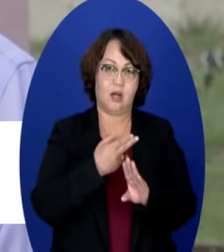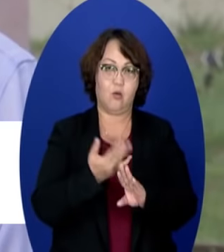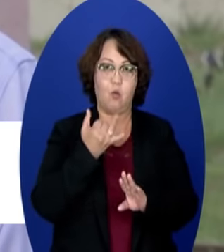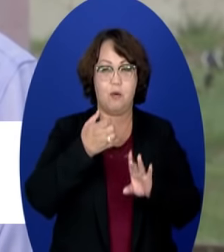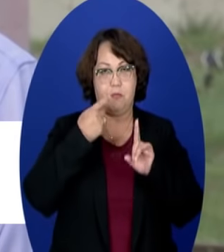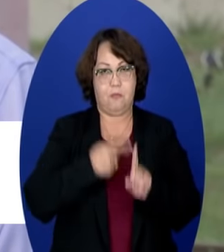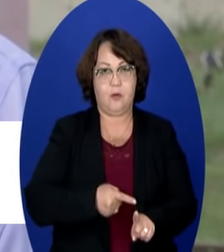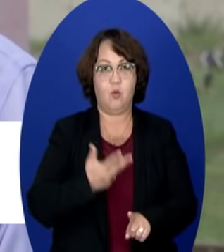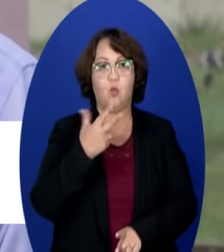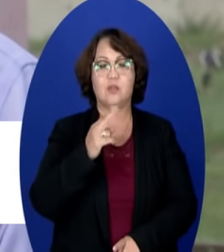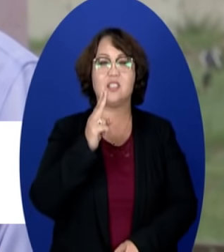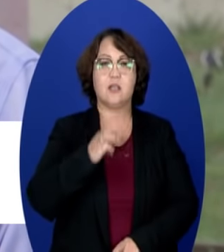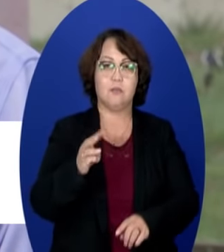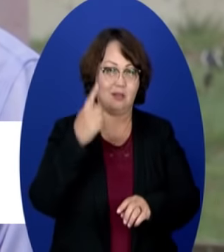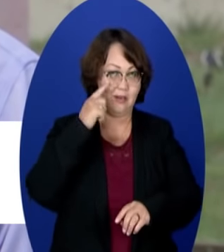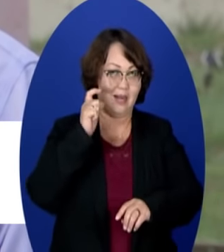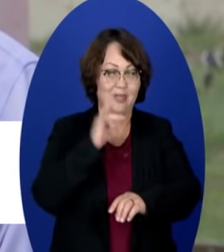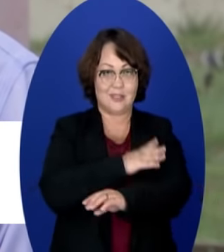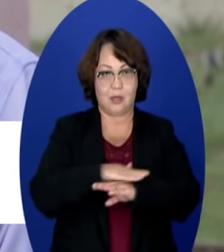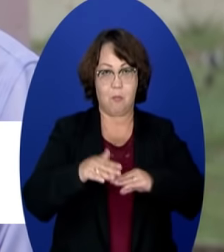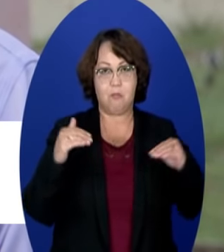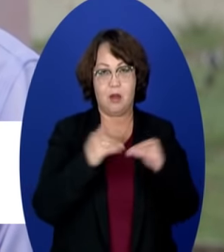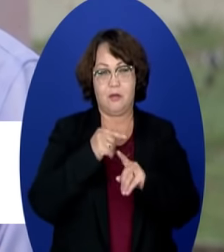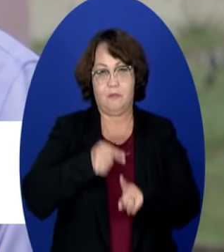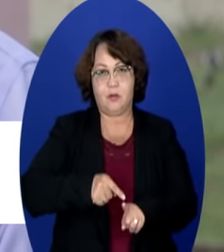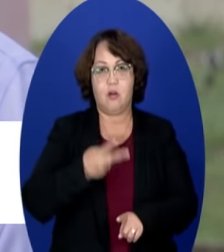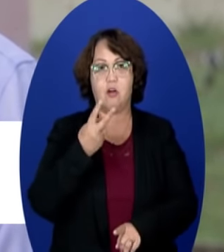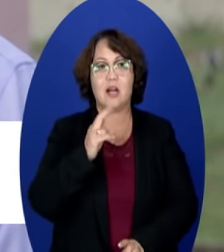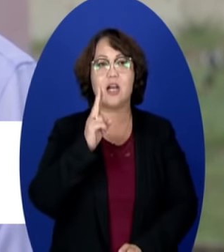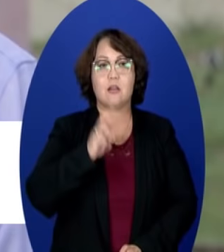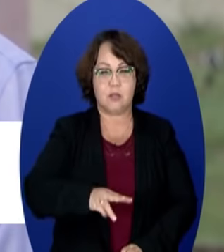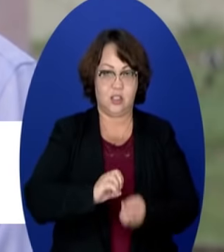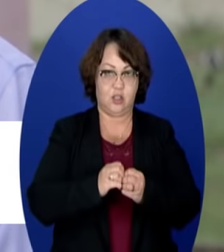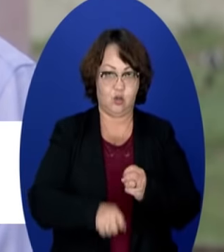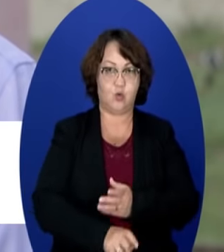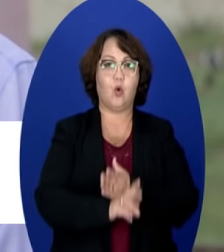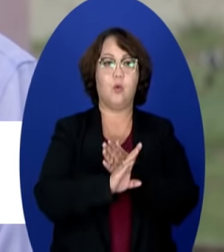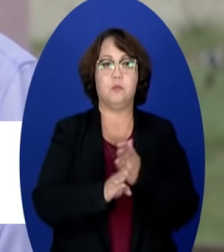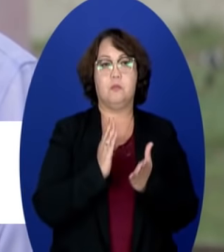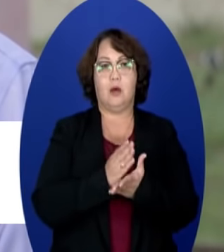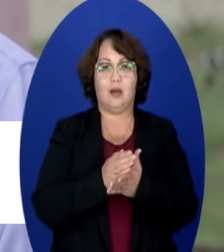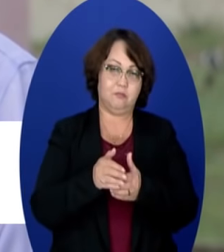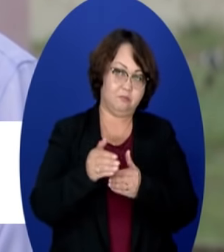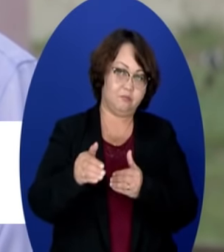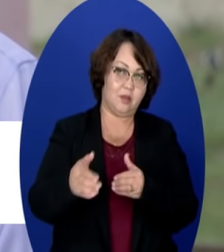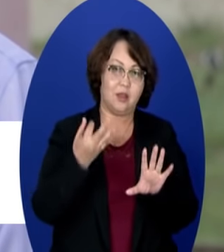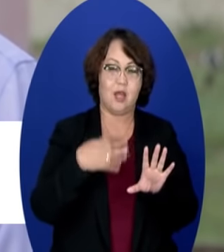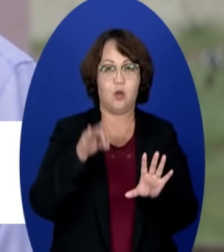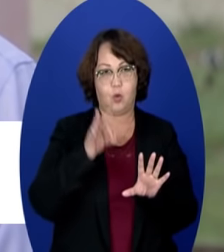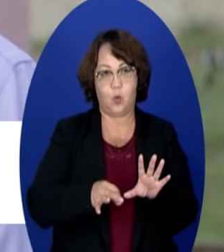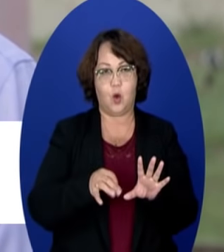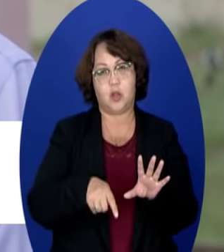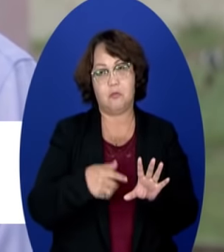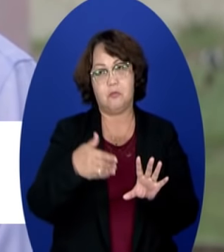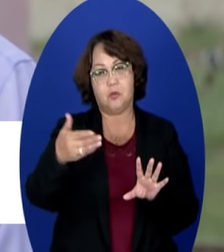чиглэлийн 30 км замын үндсэндээ 20 км зам нь одоо дуусчихсан байна. За цаашдаа бараг 80 гаруй хөвтэй явж